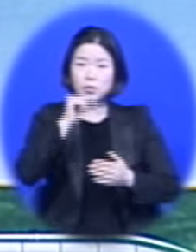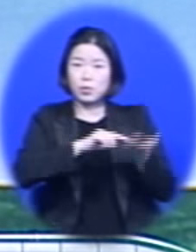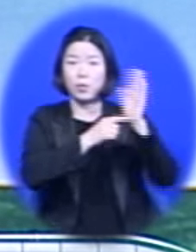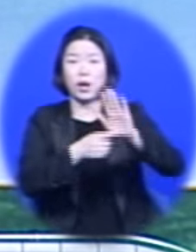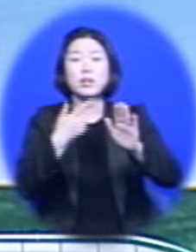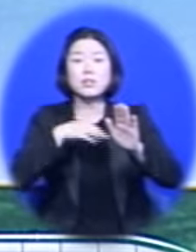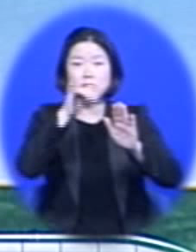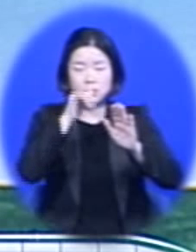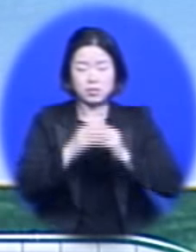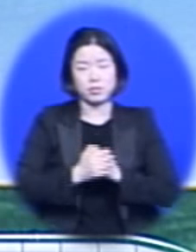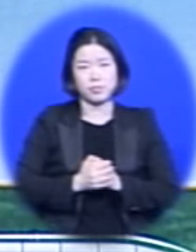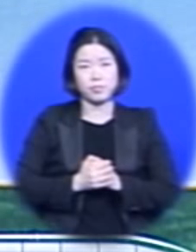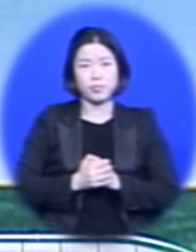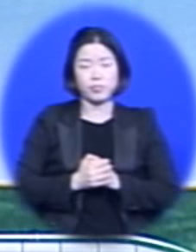됐습니다.